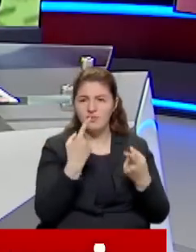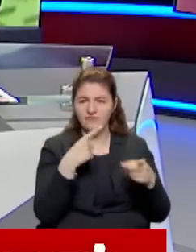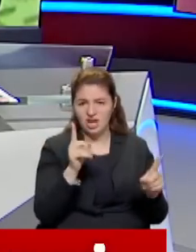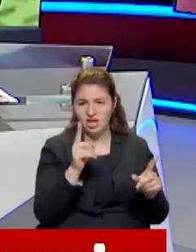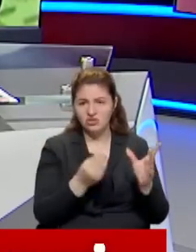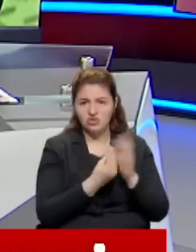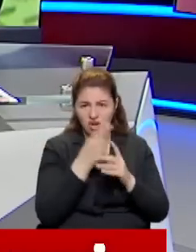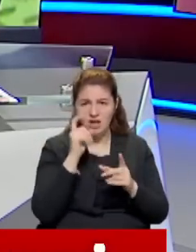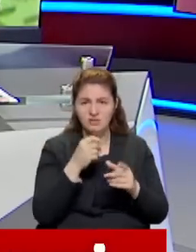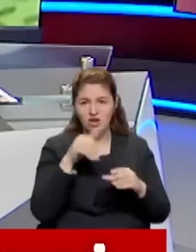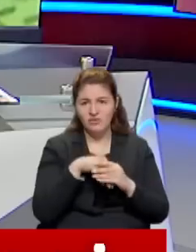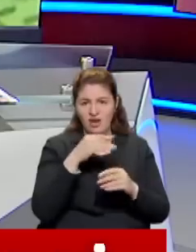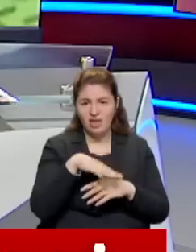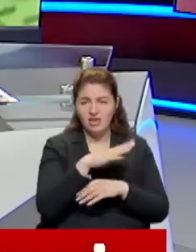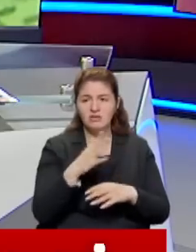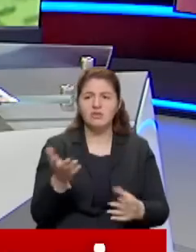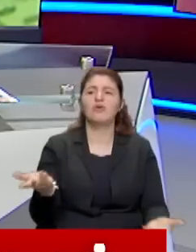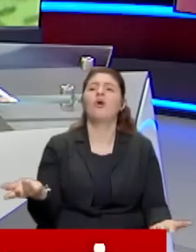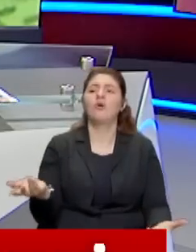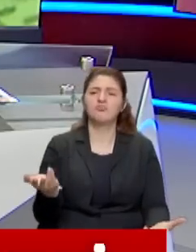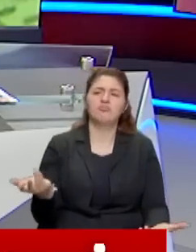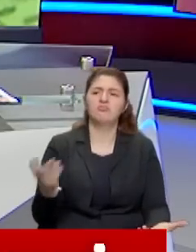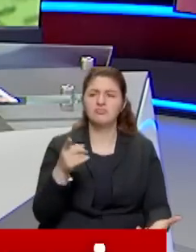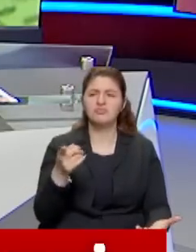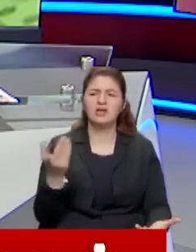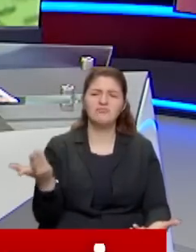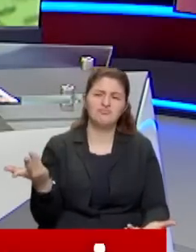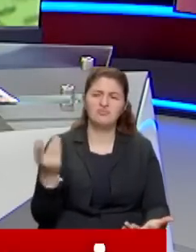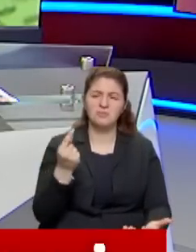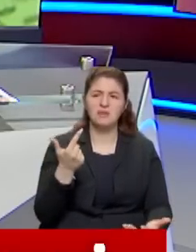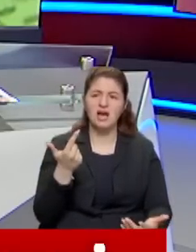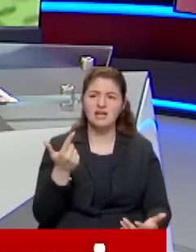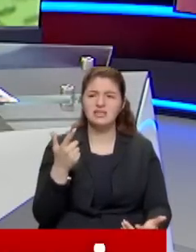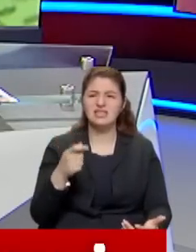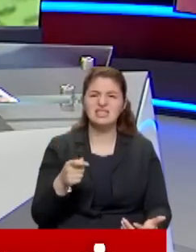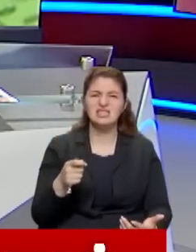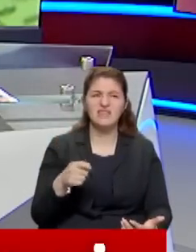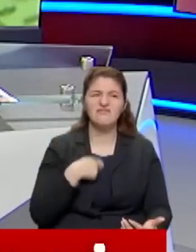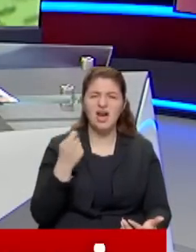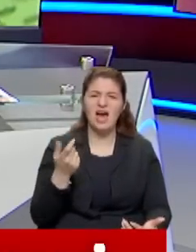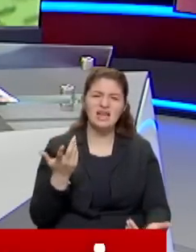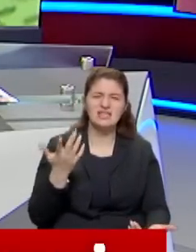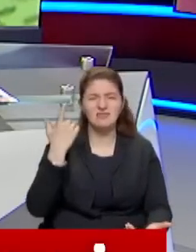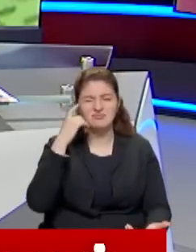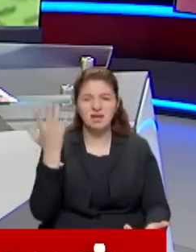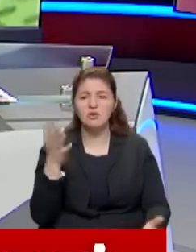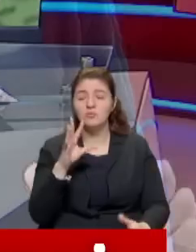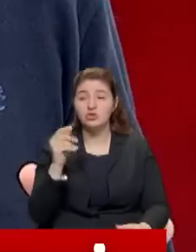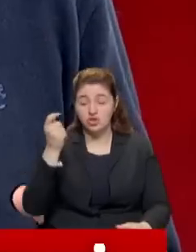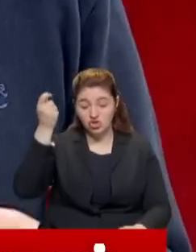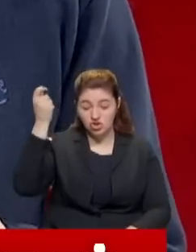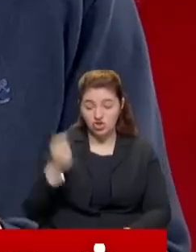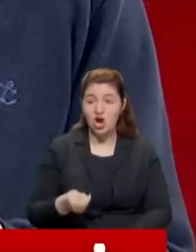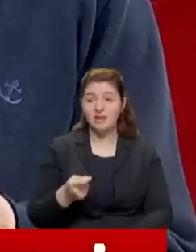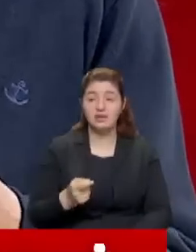fark ettirir mi seçmende? Hayır. Bunlar birazcık paraziye. Yani hani bütün